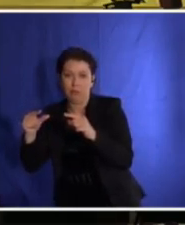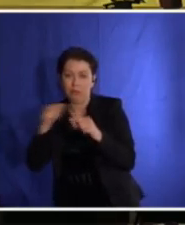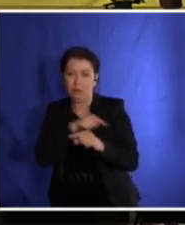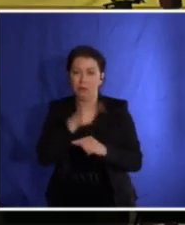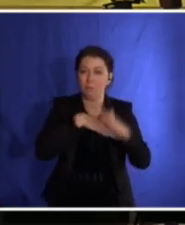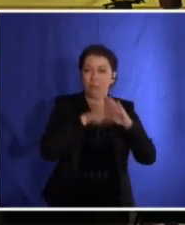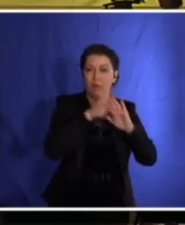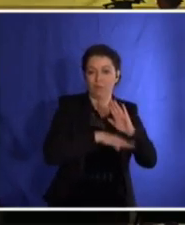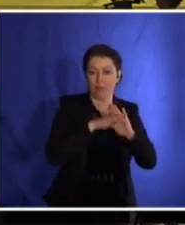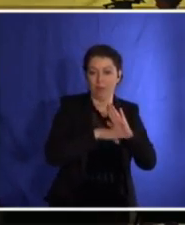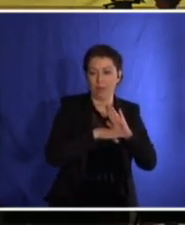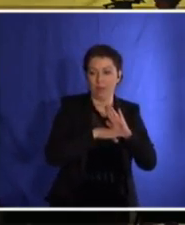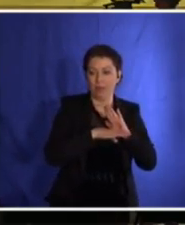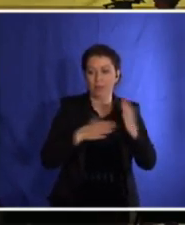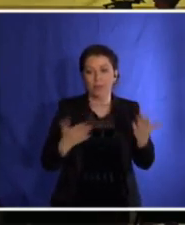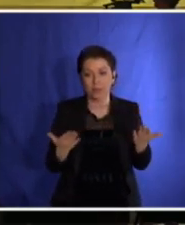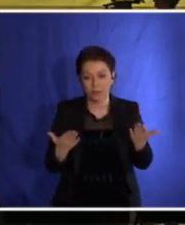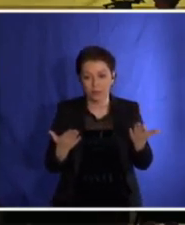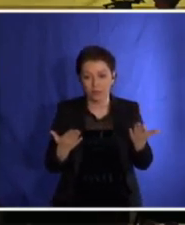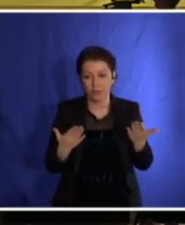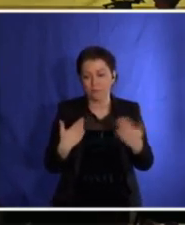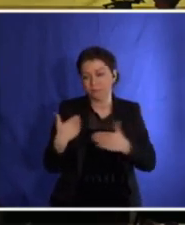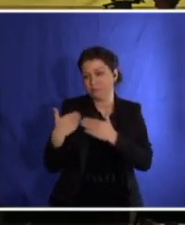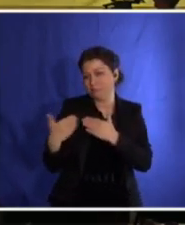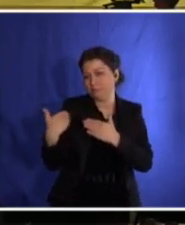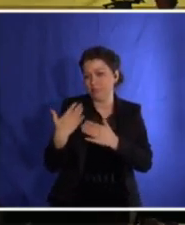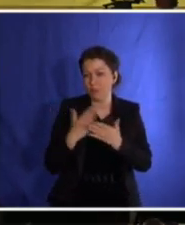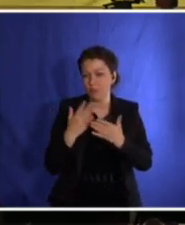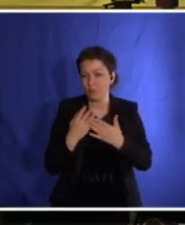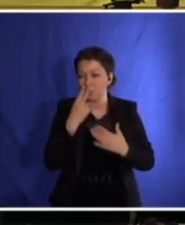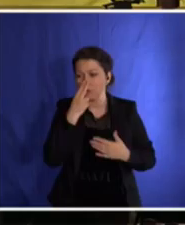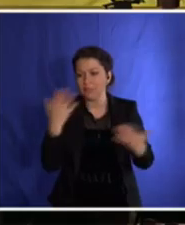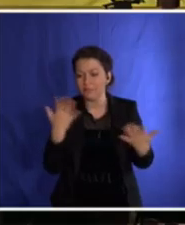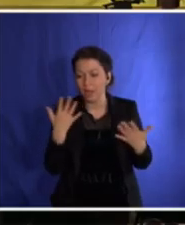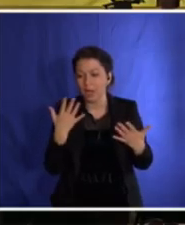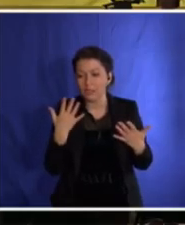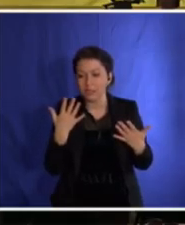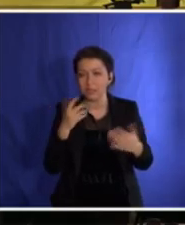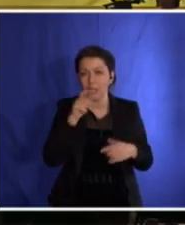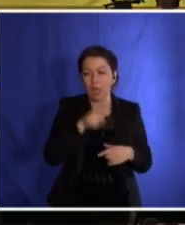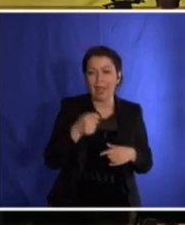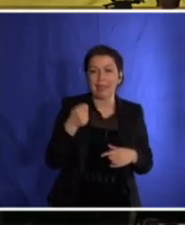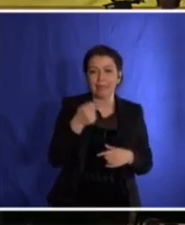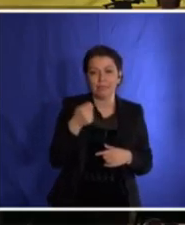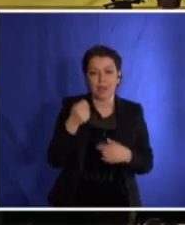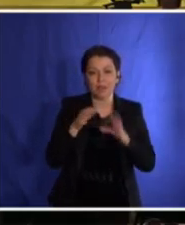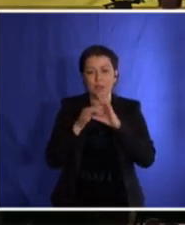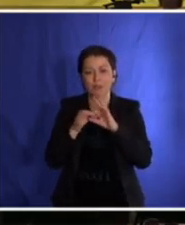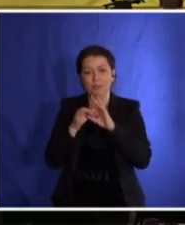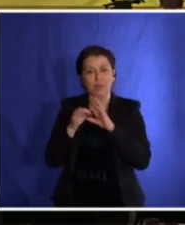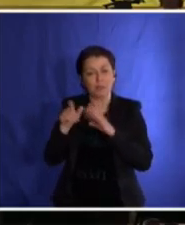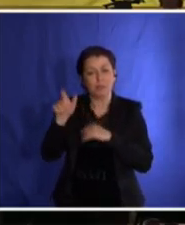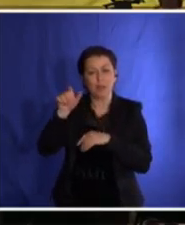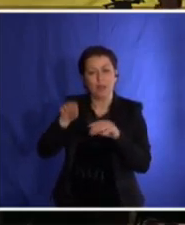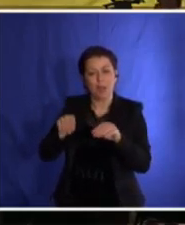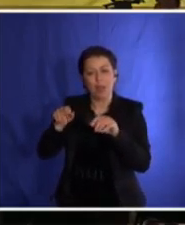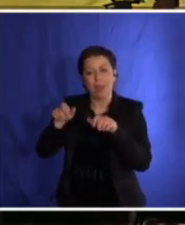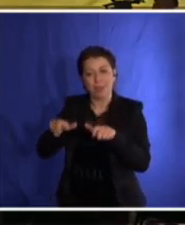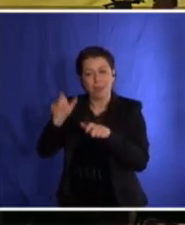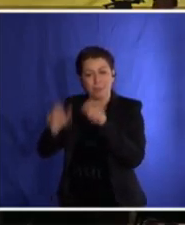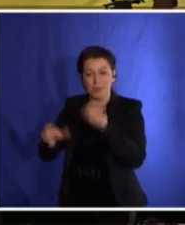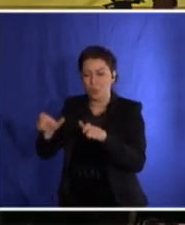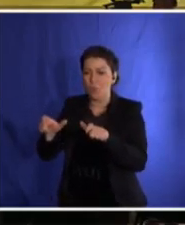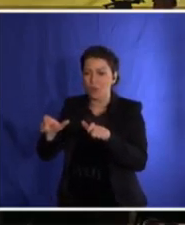Zweite Sache, das hat man in der letzten Zeit gesehen, der Entwerter ist weggekommen, gerade für die Älteren, eine große